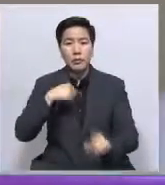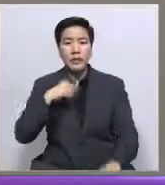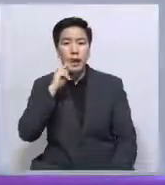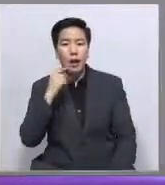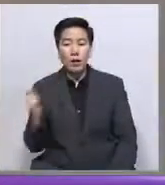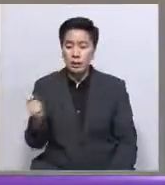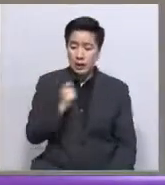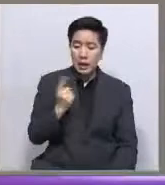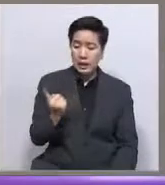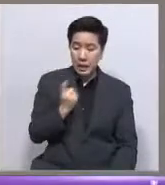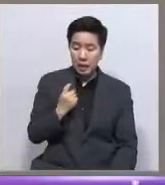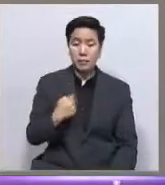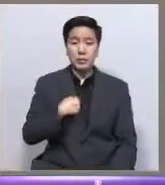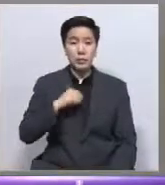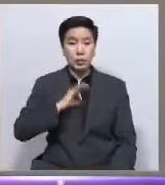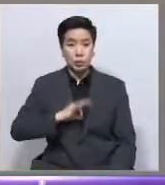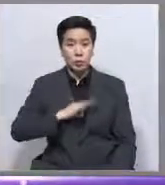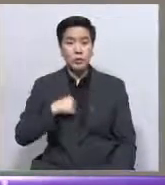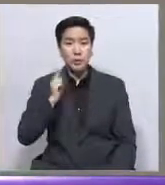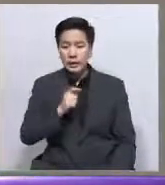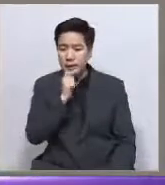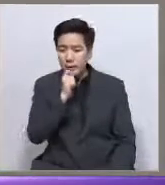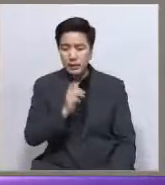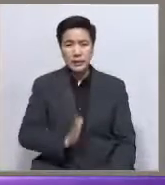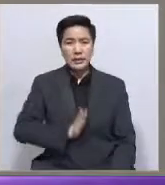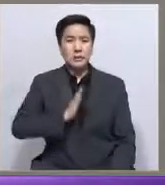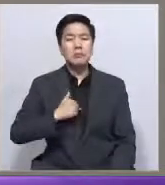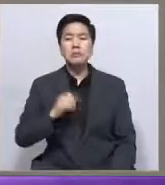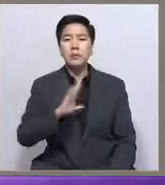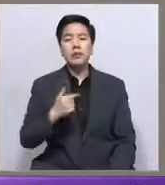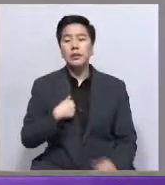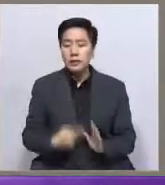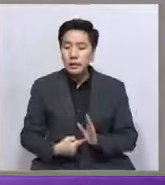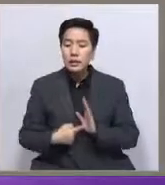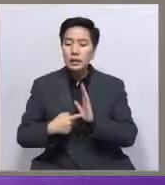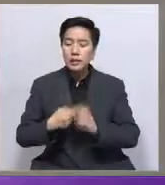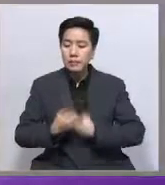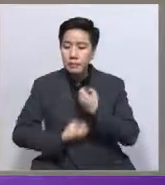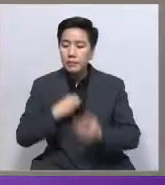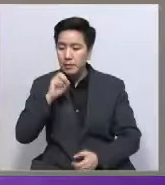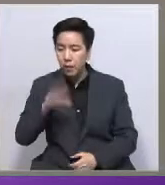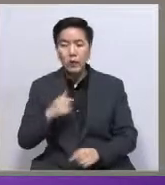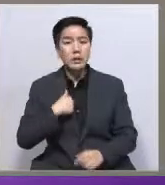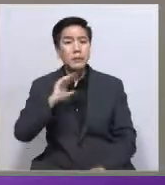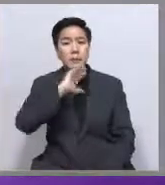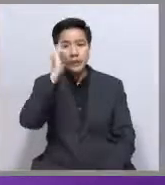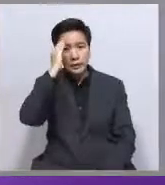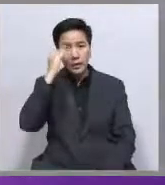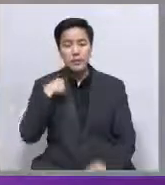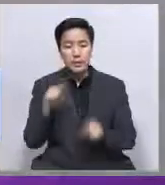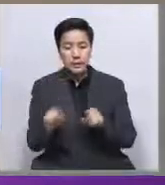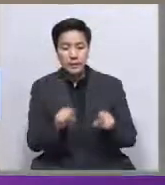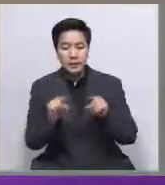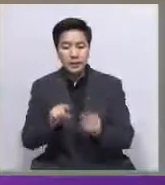สื่อข่าวมาขอความคิดเห็นส่วนตัวโดยไม่ได้เป็นการสัมภาษณ์อย่างเป็นทางการจึงได้แสดงความคิดเห็นไปและไม่ทราบว่ามีการแอบ